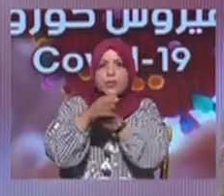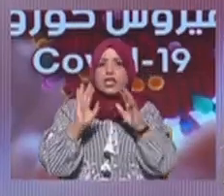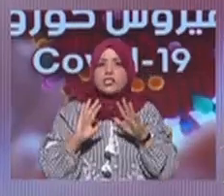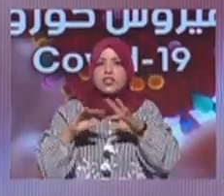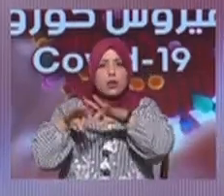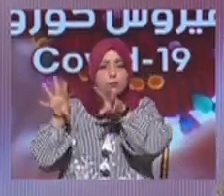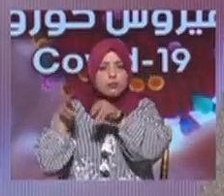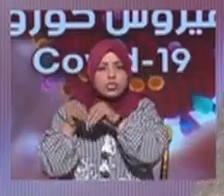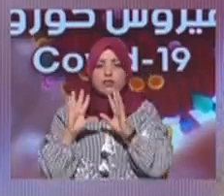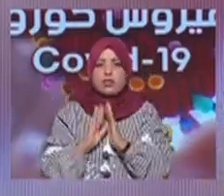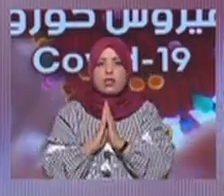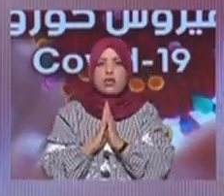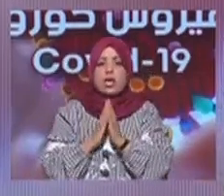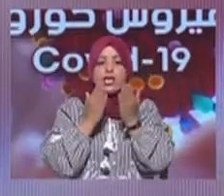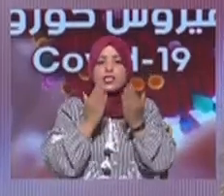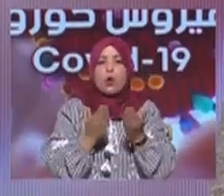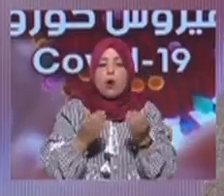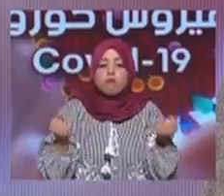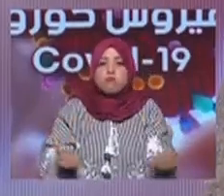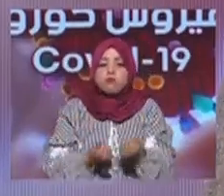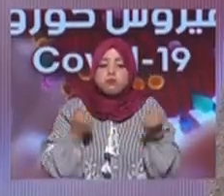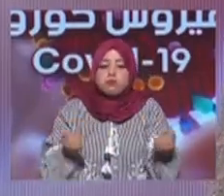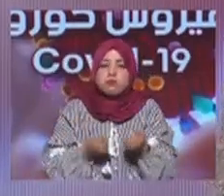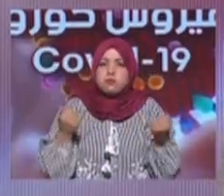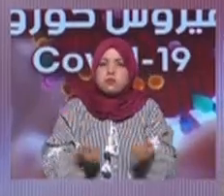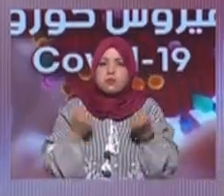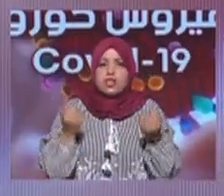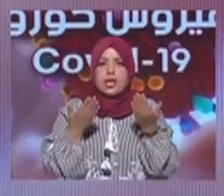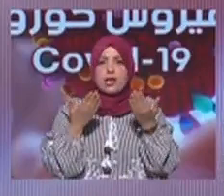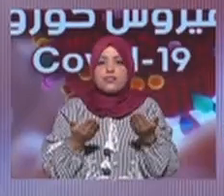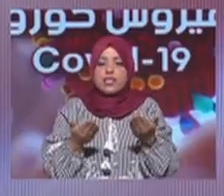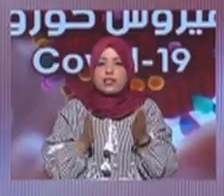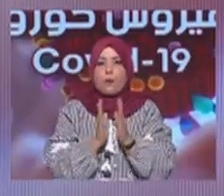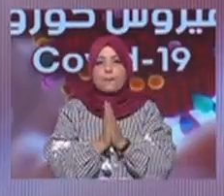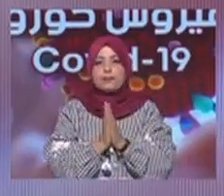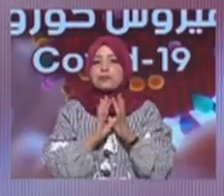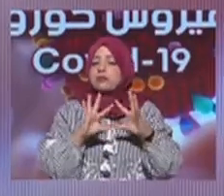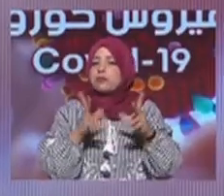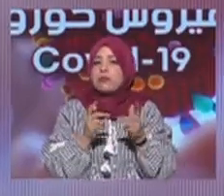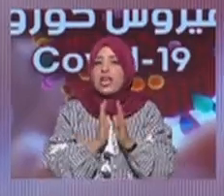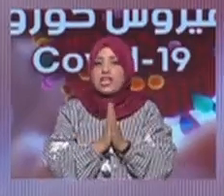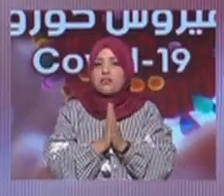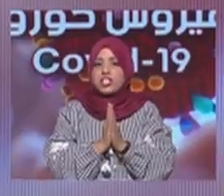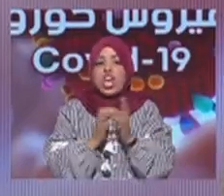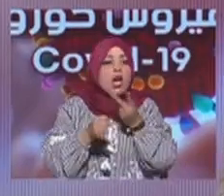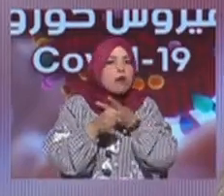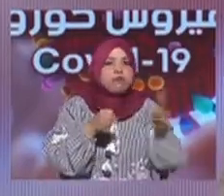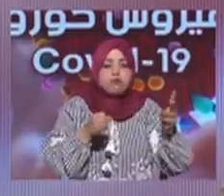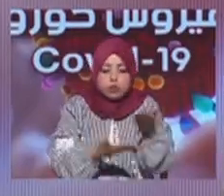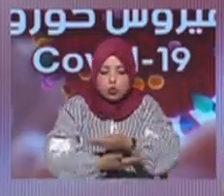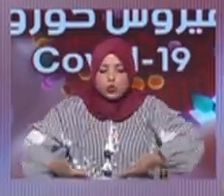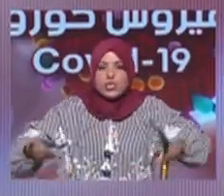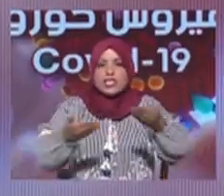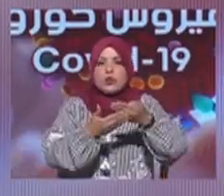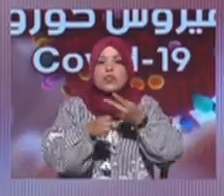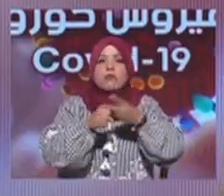والا كوميونيتير تريز اكتيف، وقلنا راهو هذايا معناتها الترانسميسيون هذه تمثل خطر على